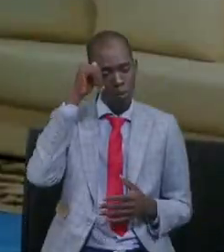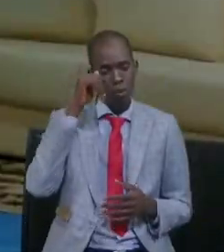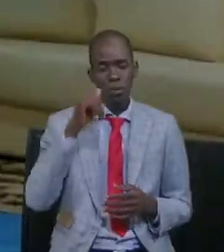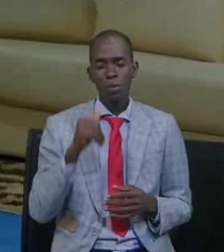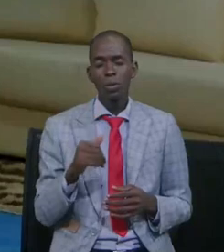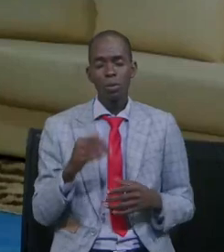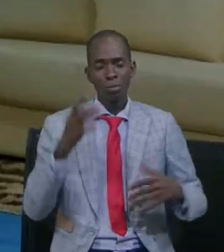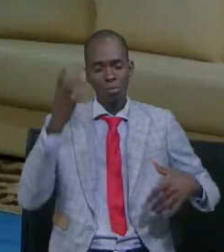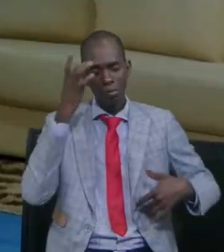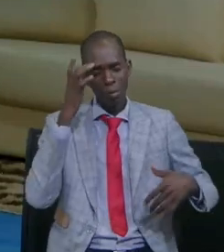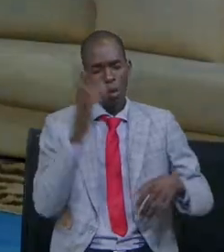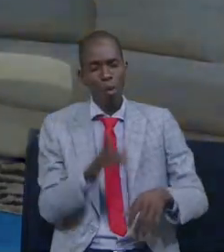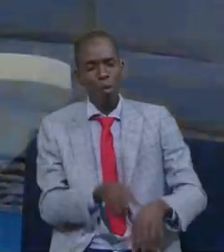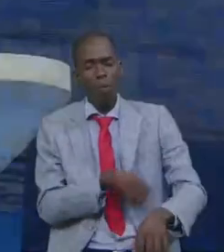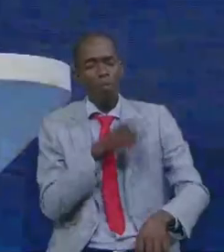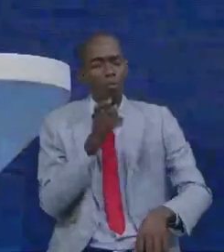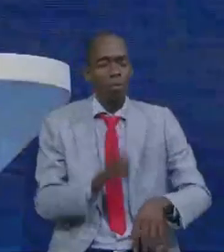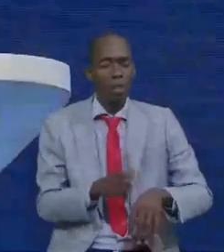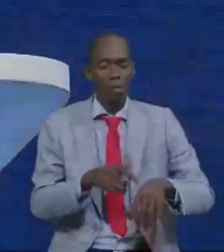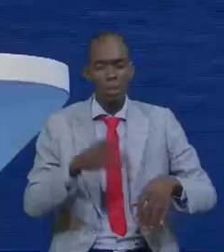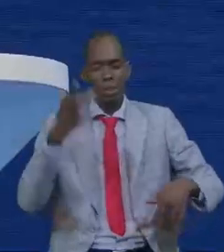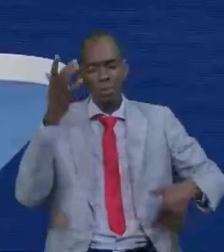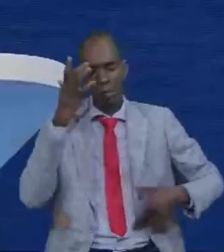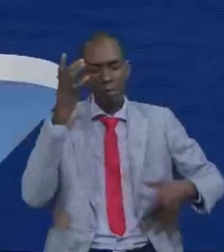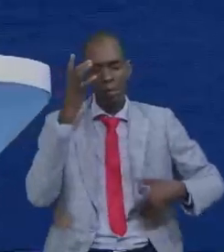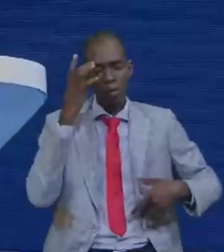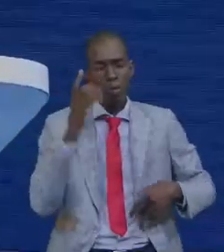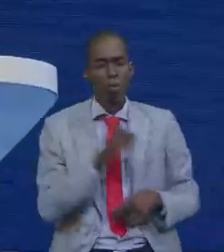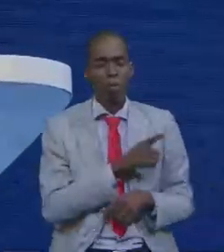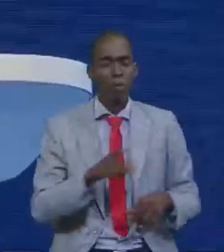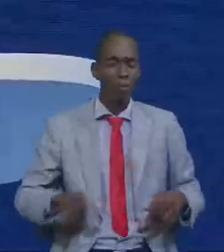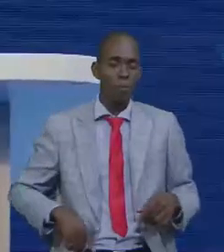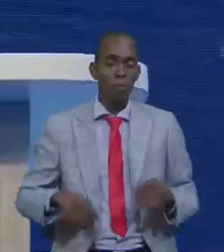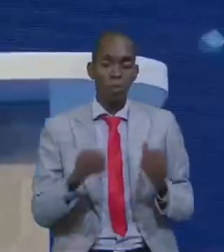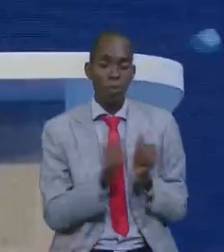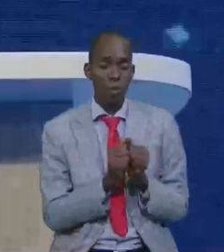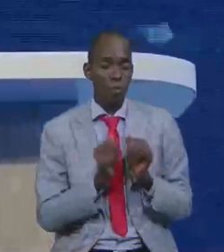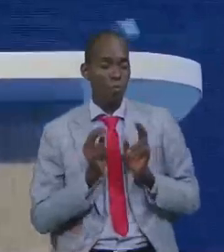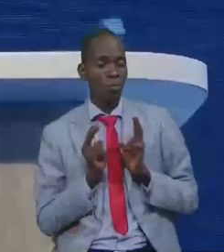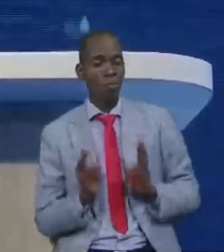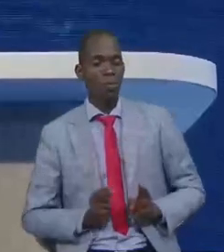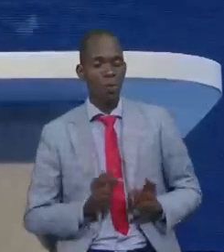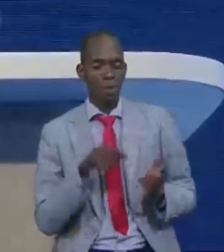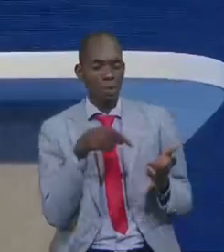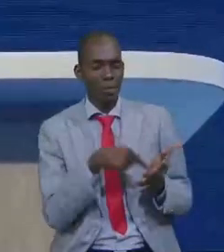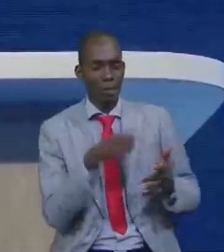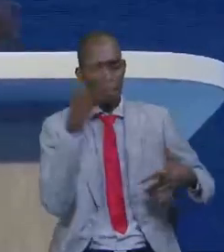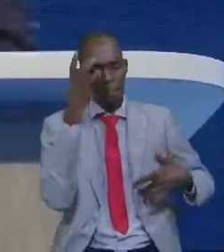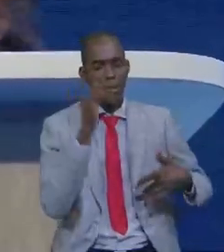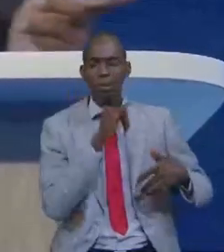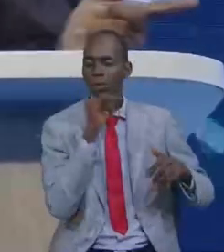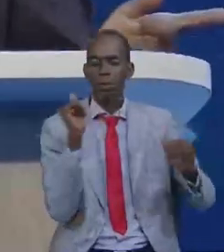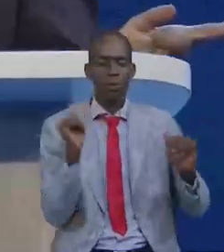Maladie incurable de longue date. Seigneur, avec l'homme, cela est impossible. Mais avec